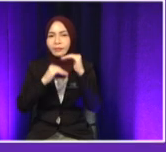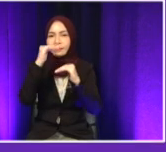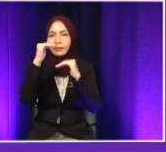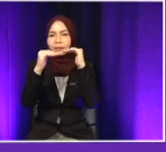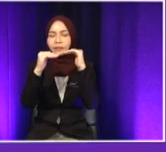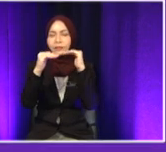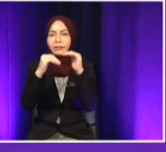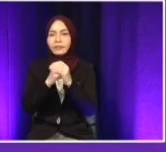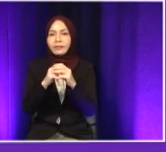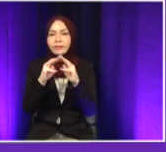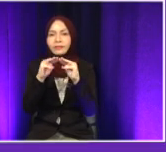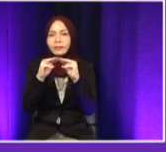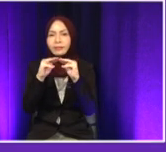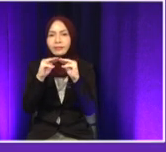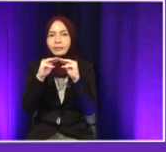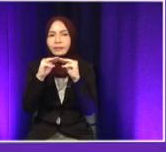terlalu